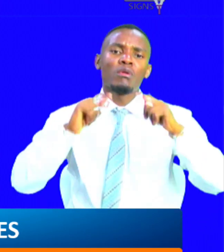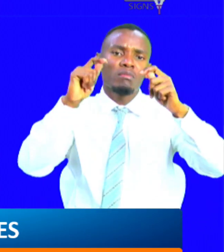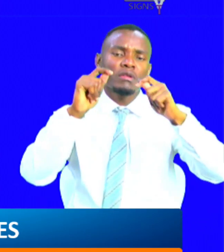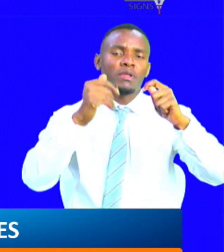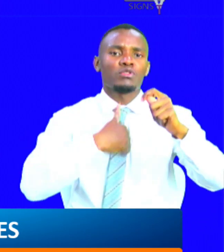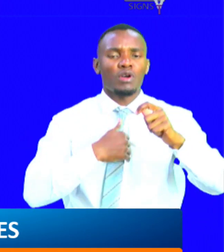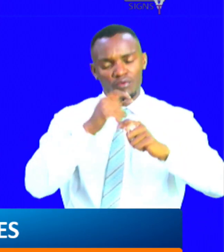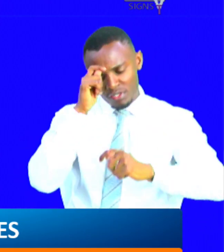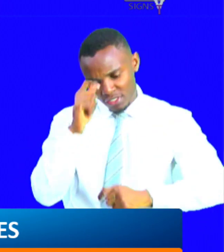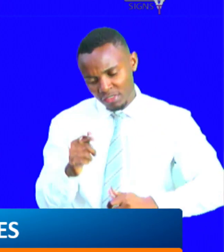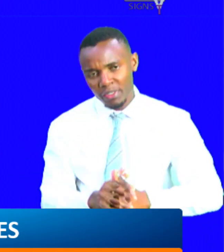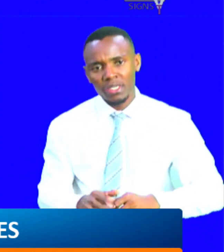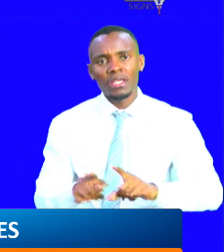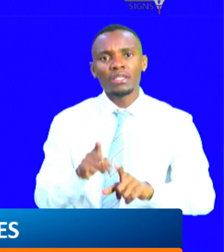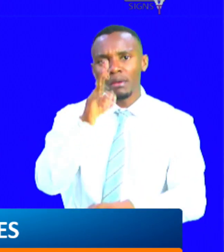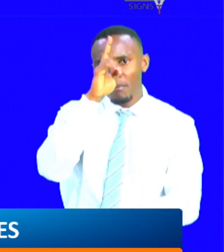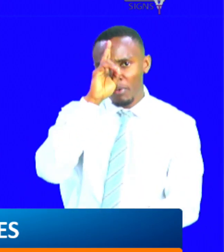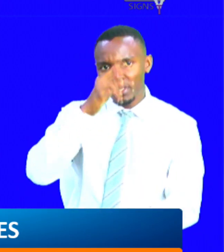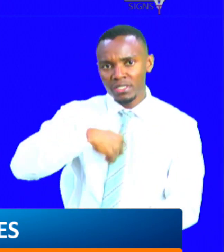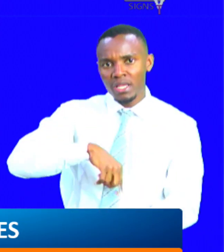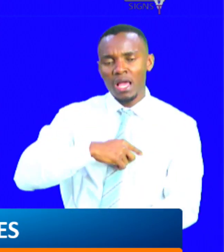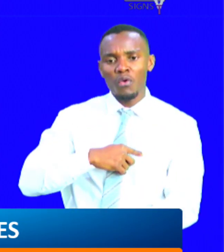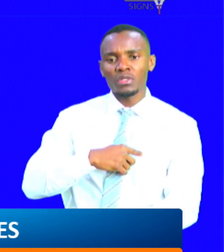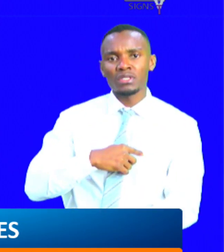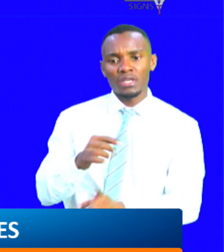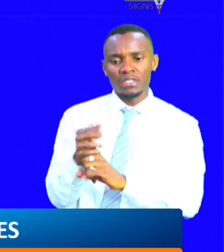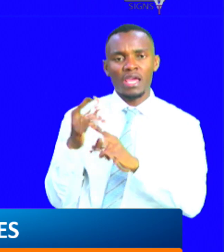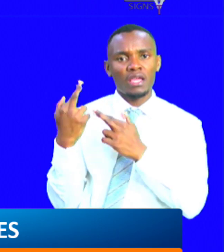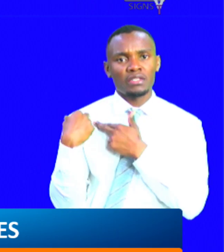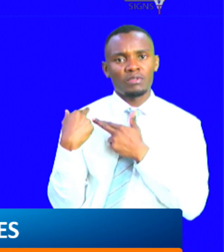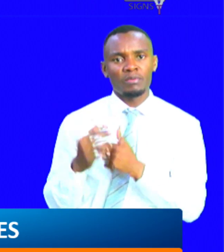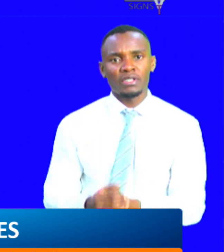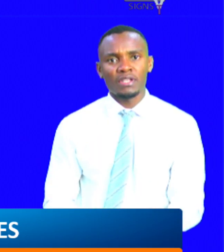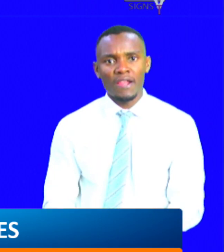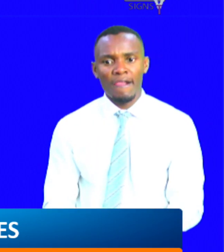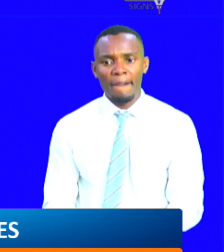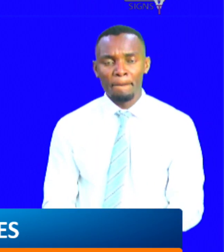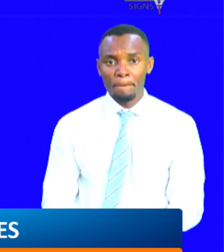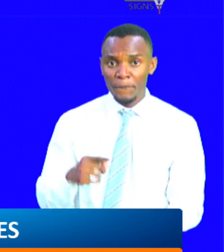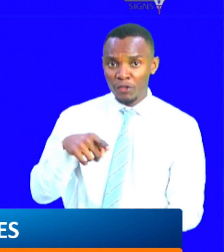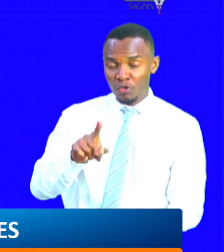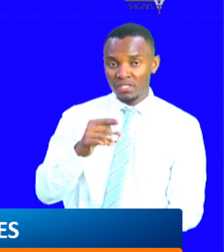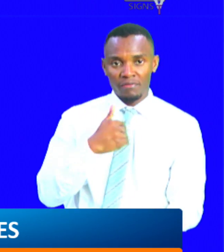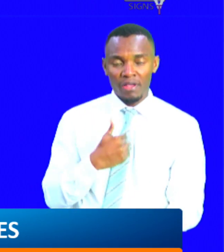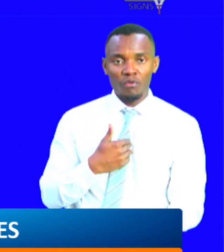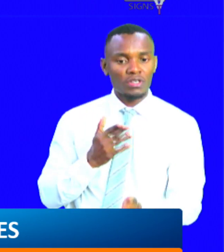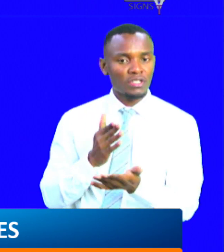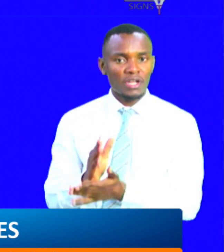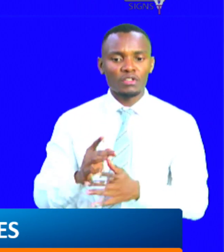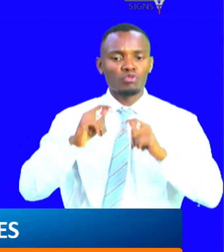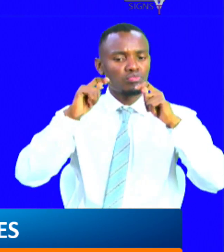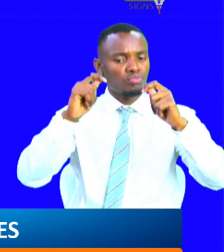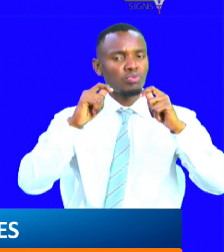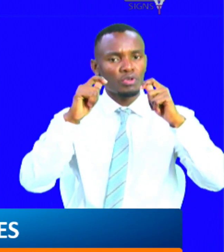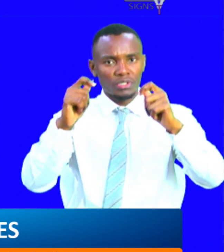na askari wetu muwajibike. You have the right to protest, to demonstrate, to